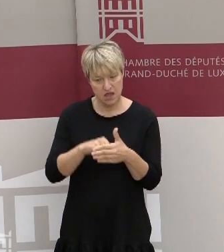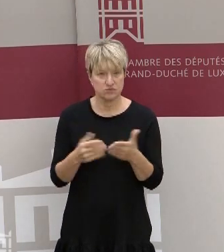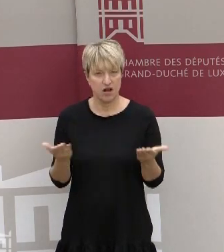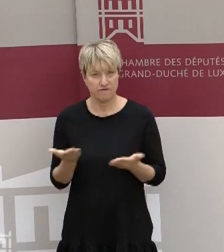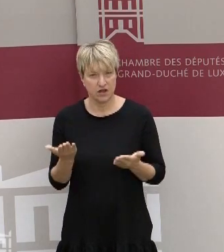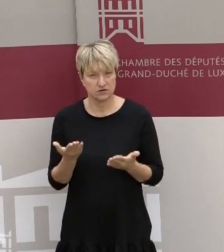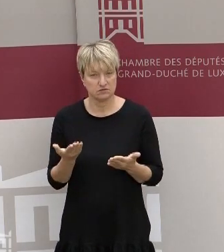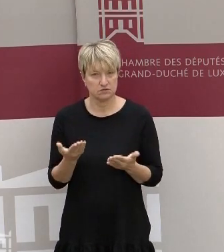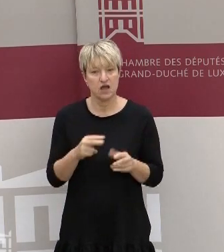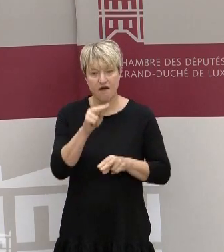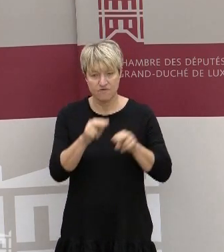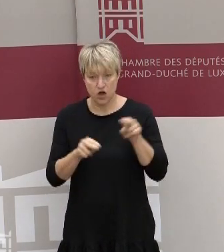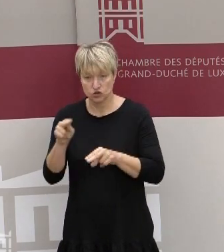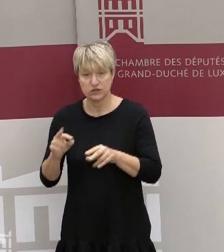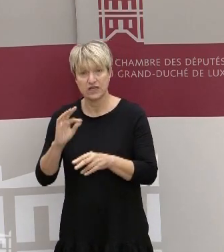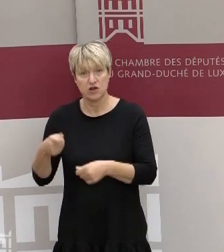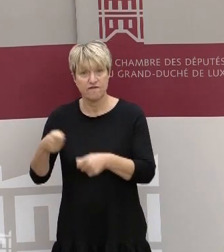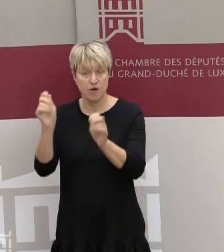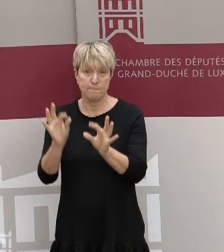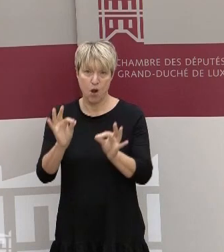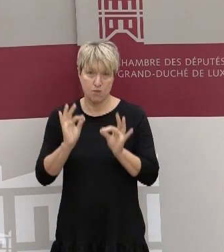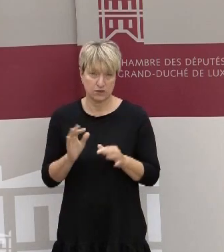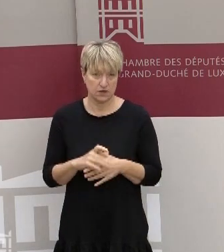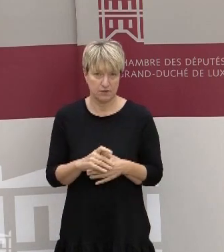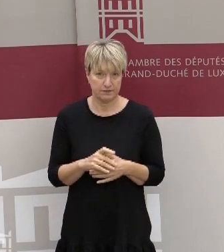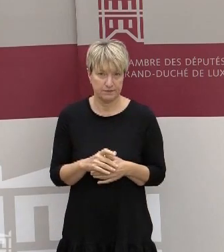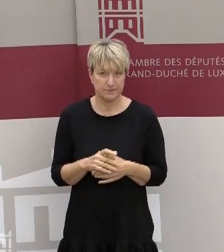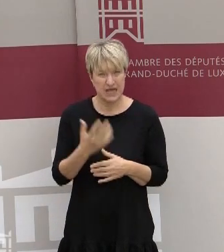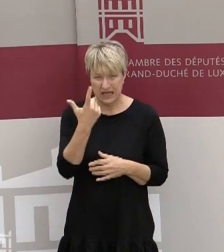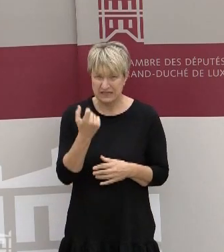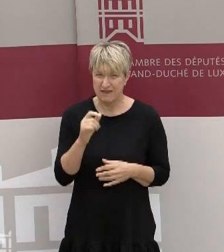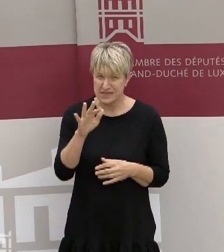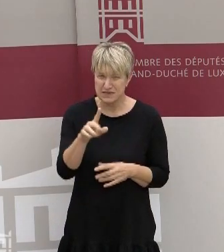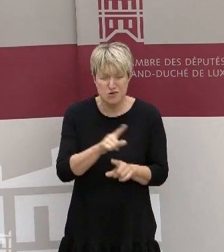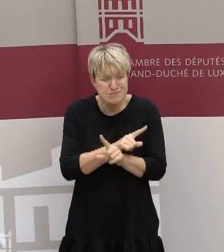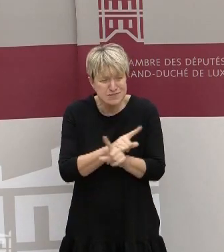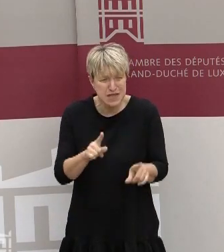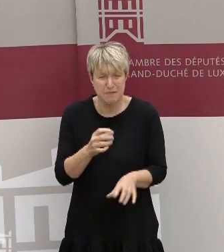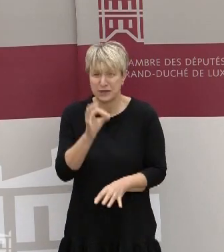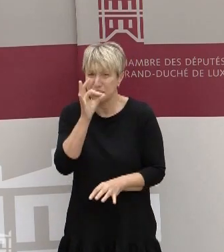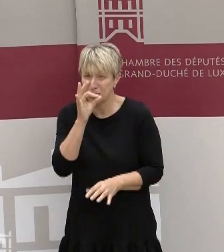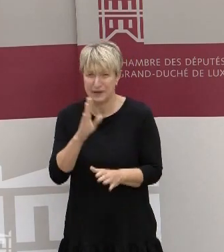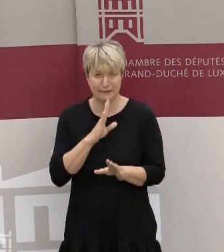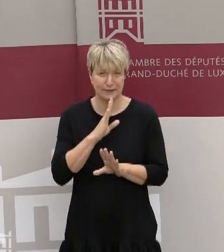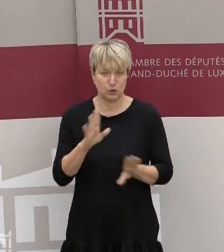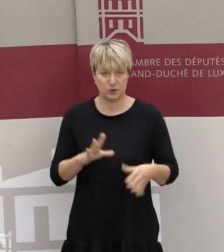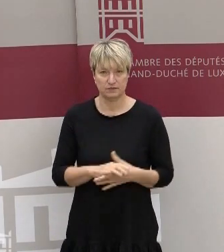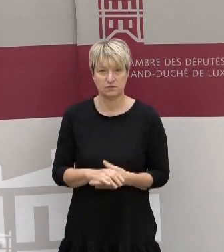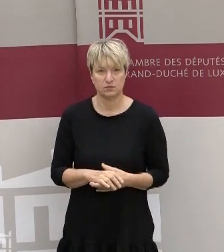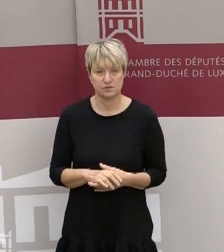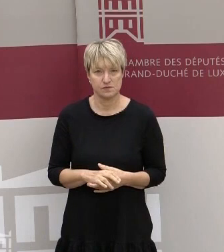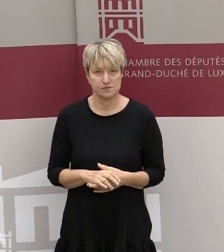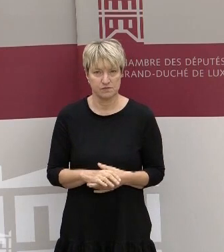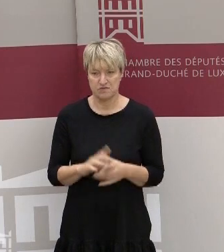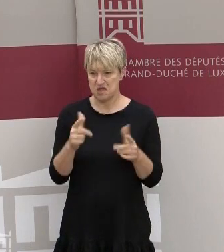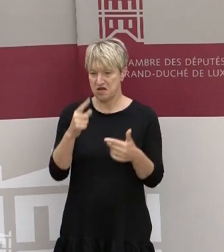Millionen vorgesehen. Das geht nicht durch. Dadurch kann es ersichtlich, was mit dem ganzen Bauland gemacht wird, was heute